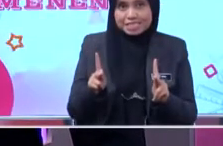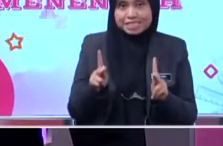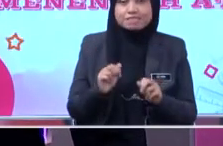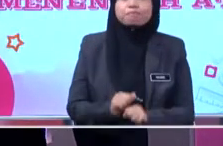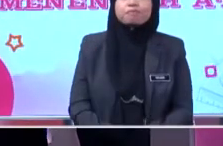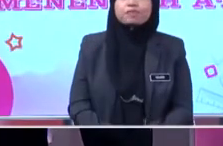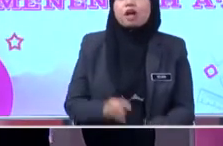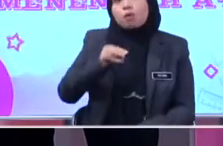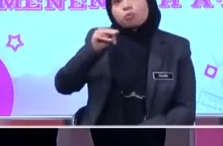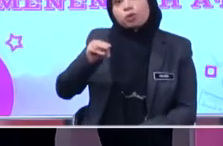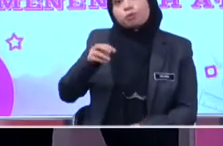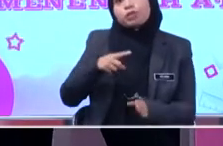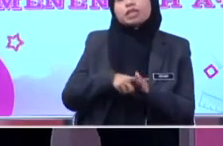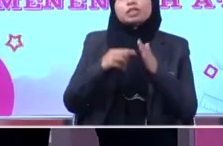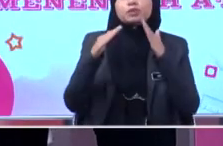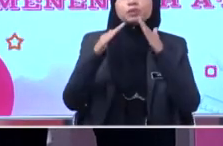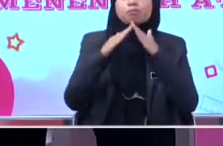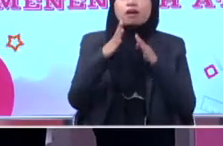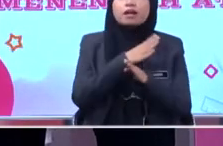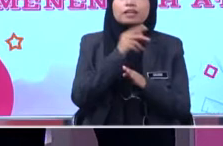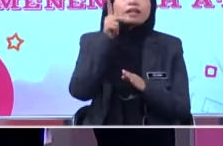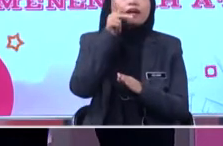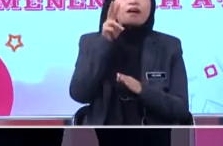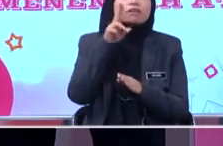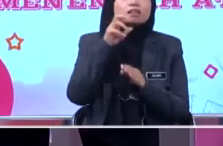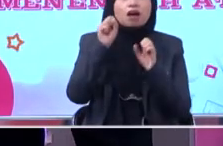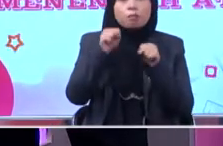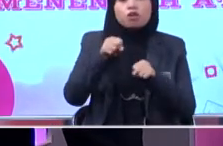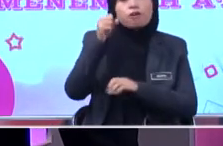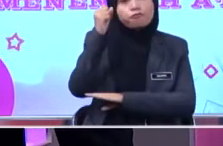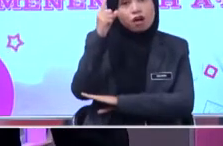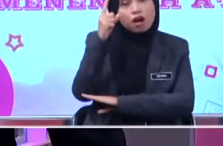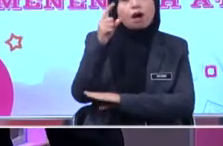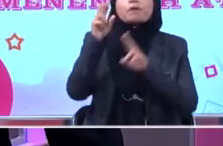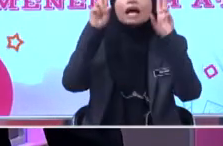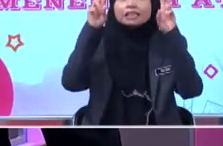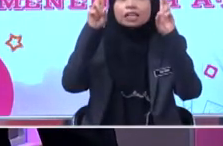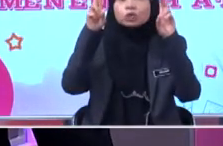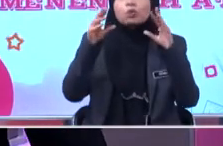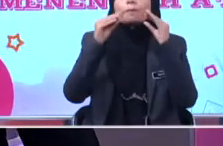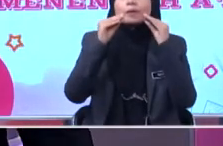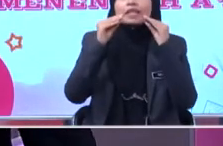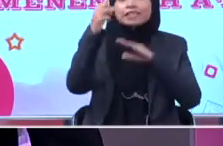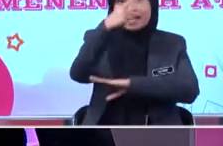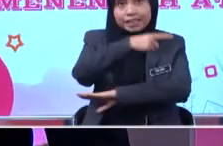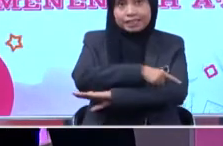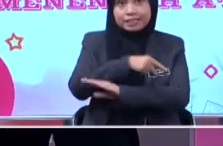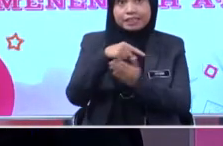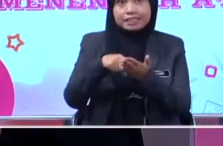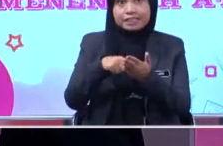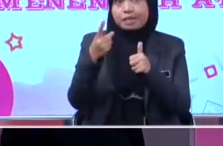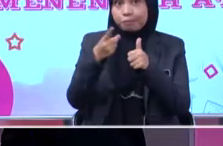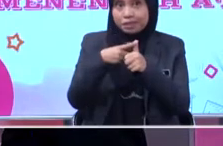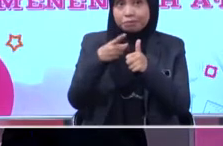memori di rumah Rida memahami tajuk pengajaran kita hari ini kayaknya pertama pisang